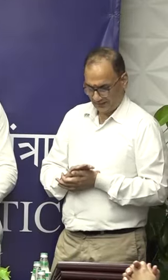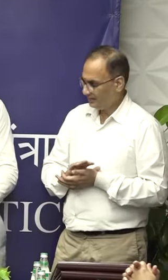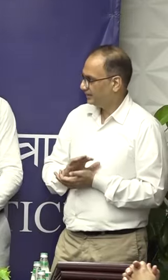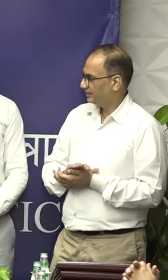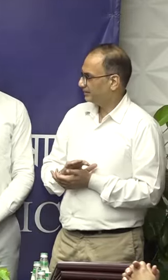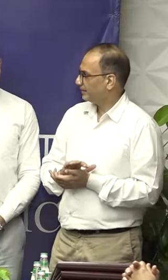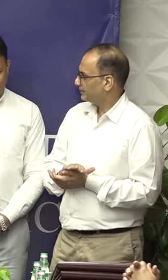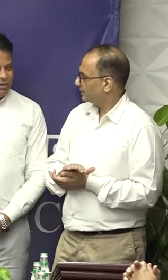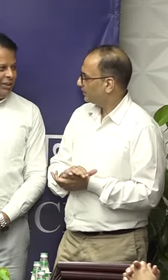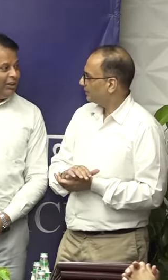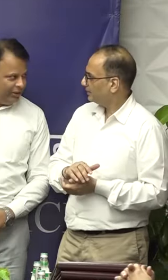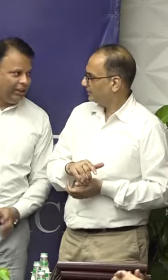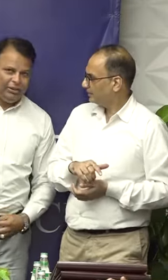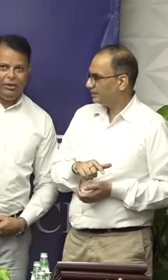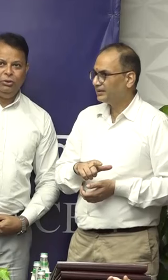बहुत बहुत धन्यवाद।